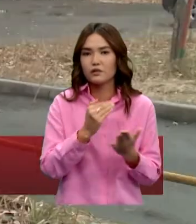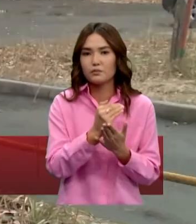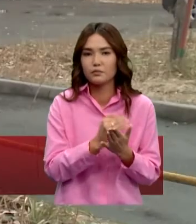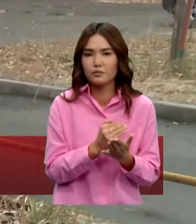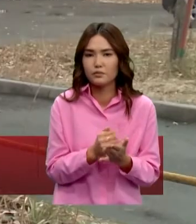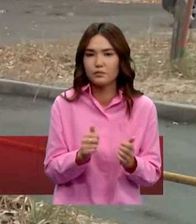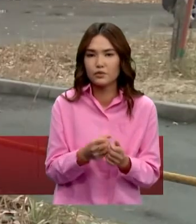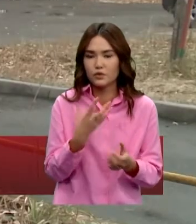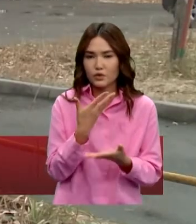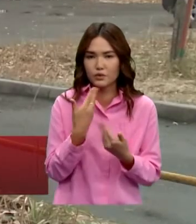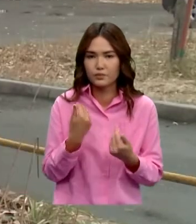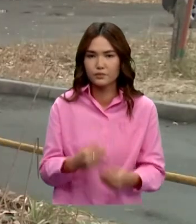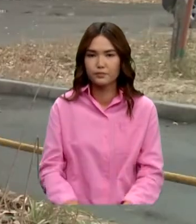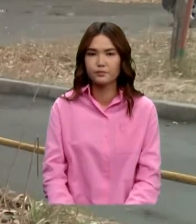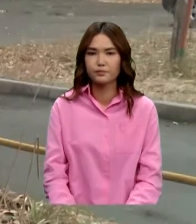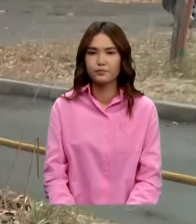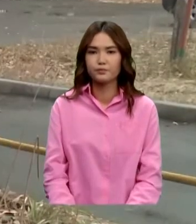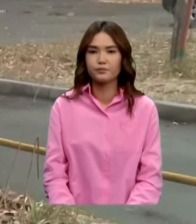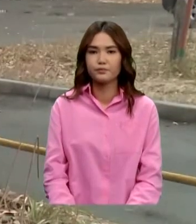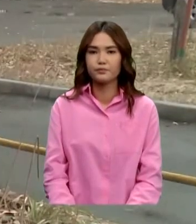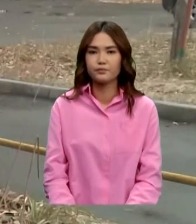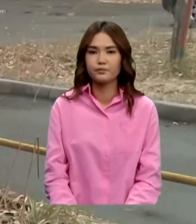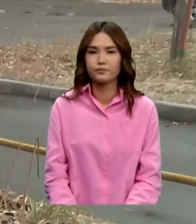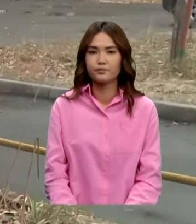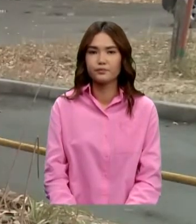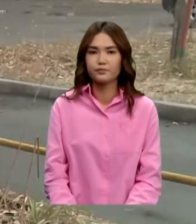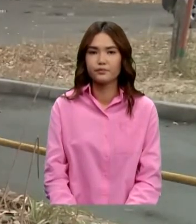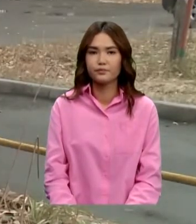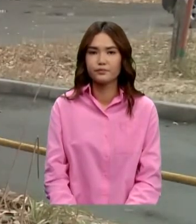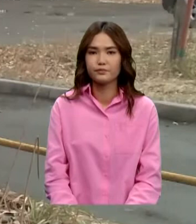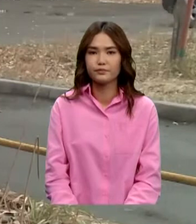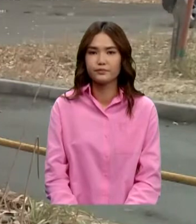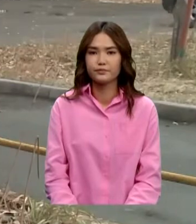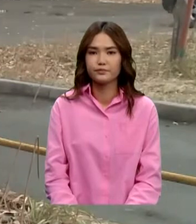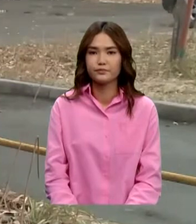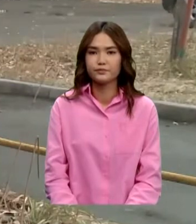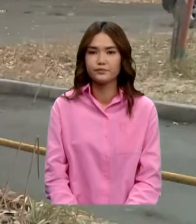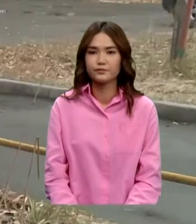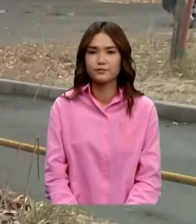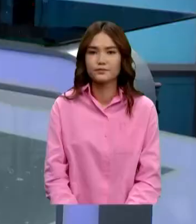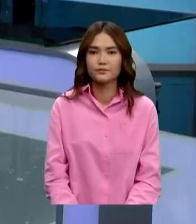қатты батып жүр. Шығыс Қазақстаннан Жанболат Санияз атамекен бизнес арнасы.